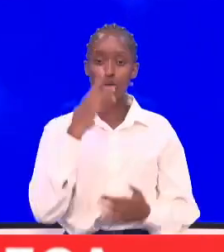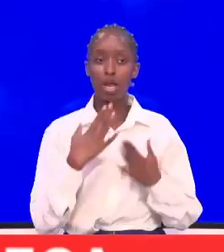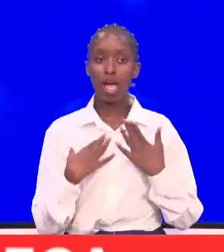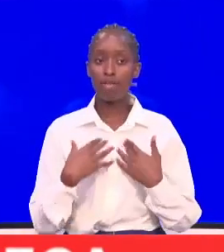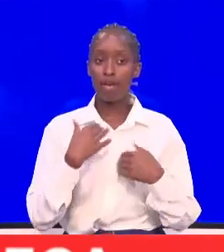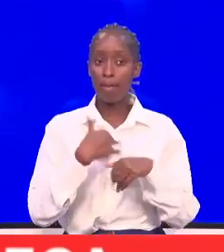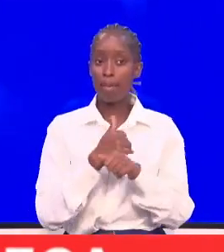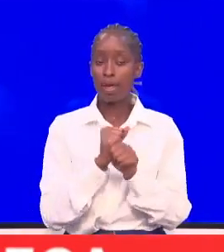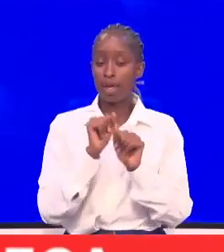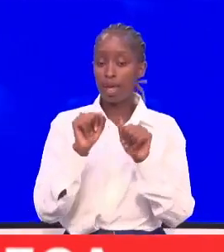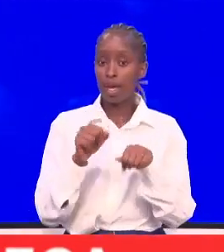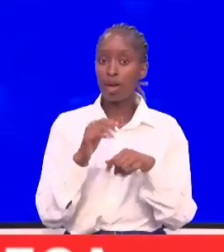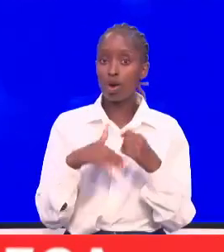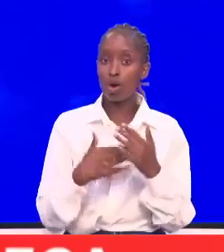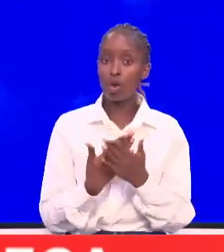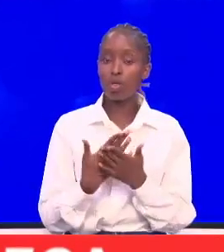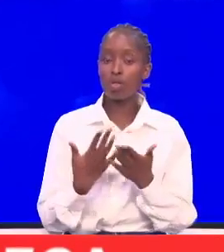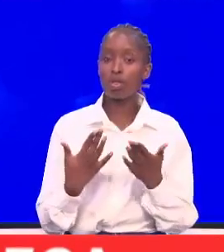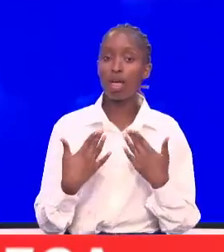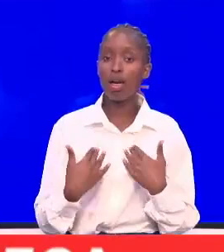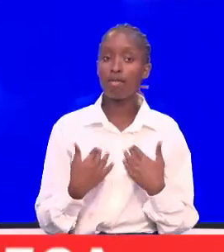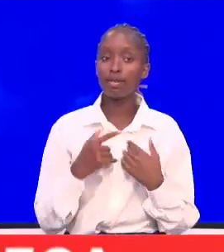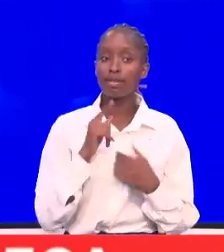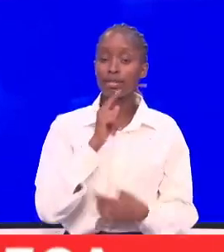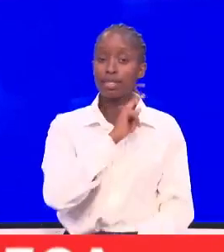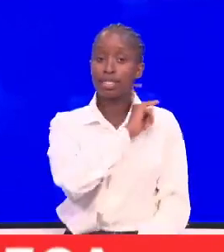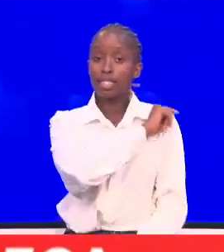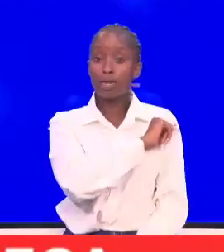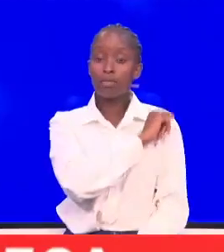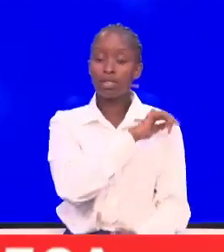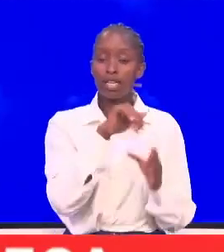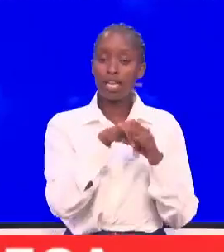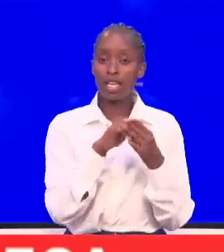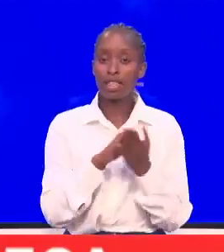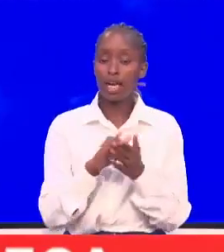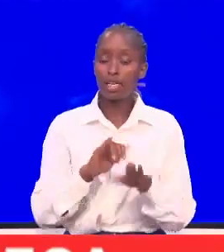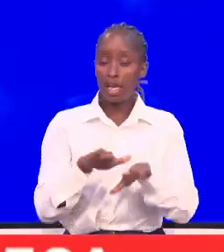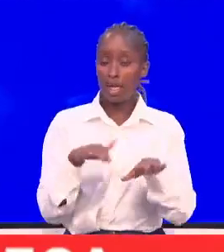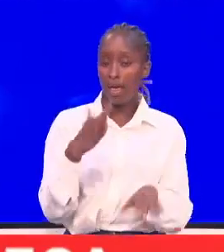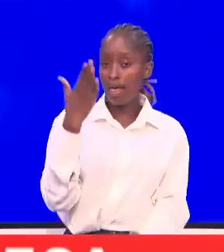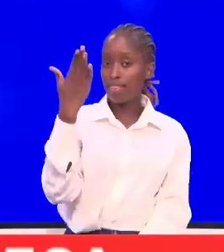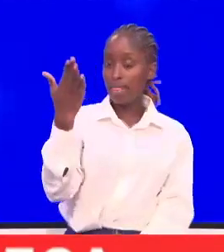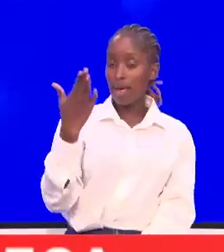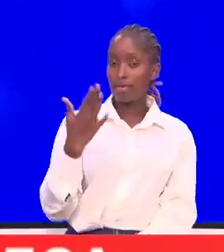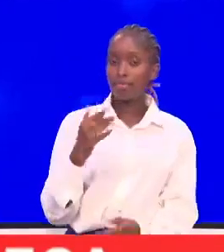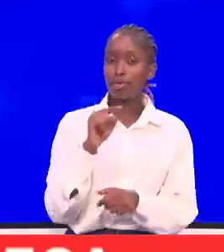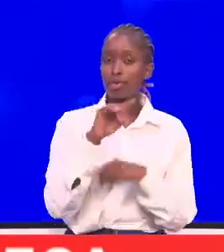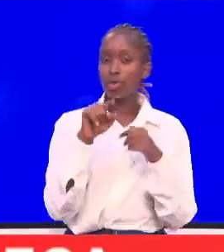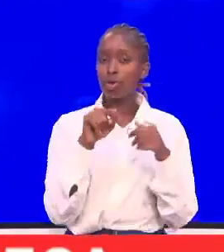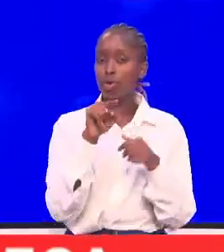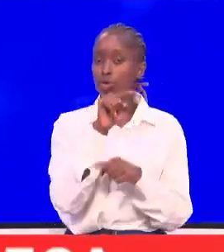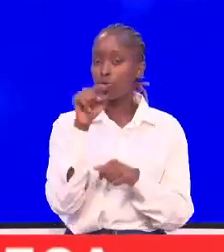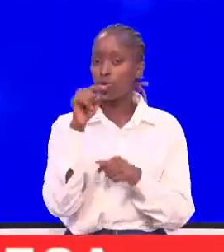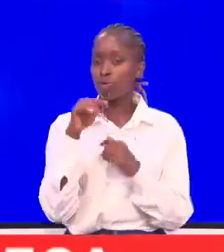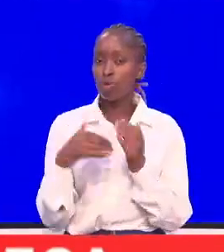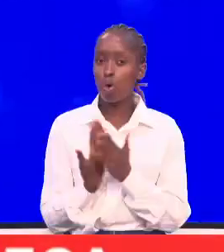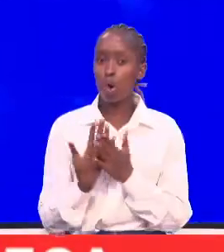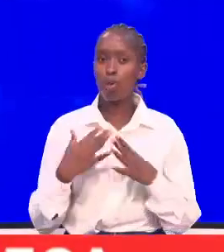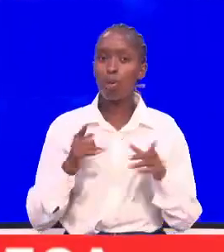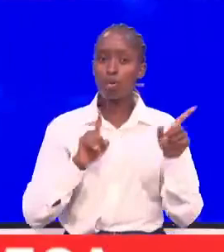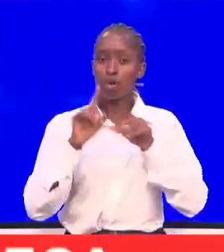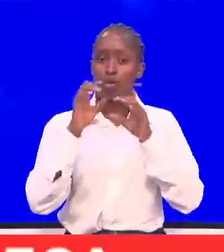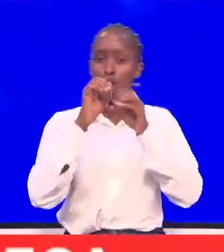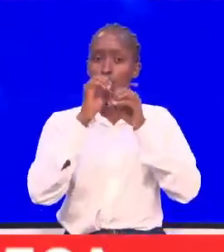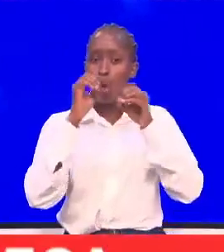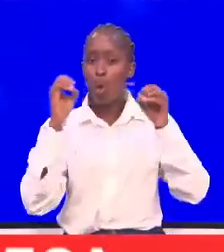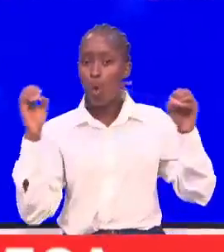vituo maalum vya matibabu kwa ugonjwa wa saratani katika eneo bunge hilo, kwani wakazi wengi usafiri mwendo mrefu kupata huduma